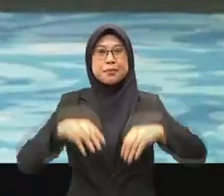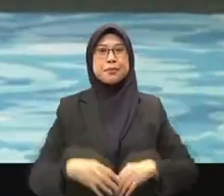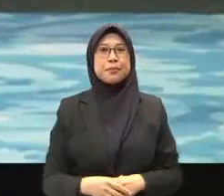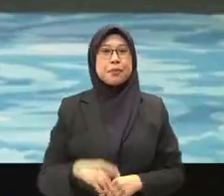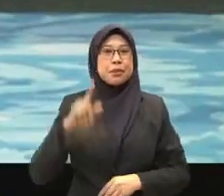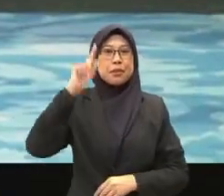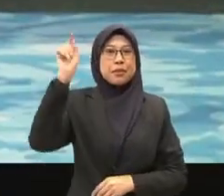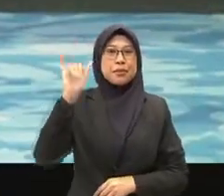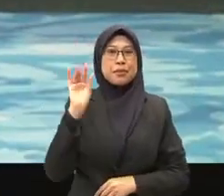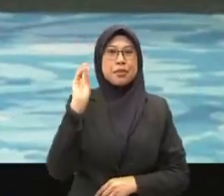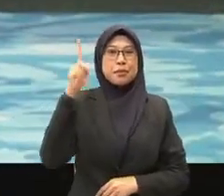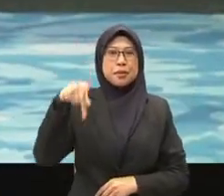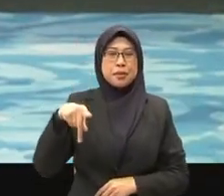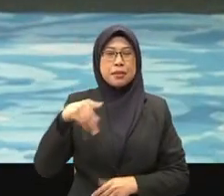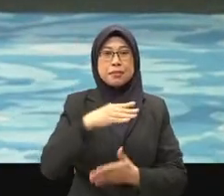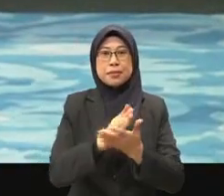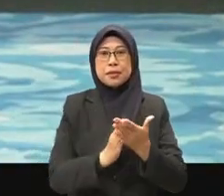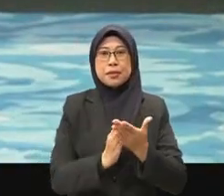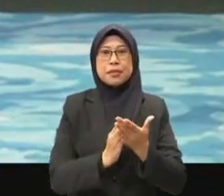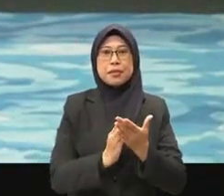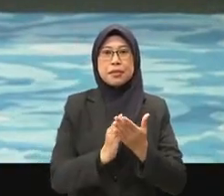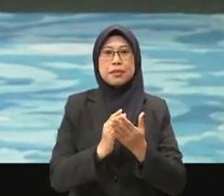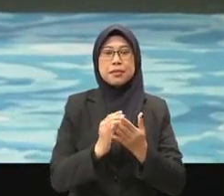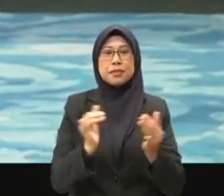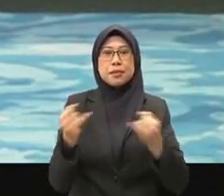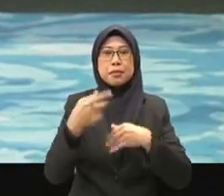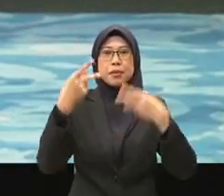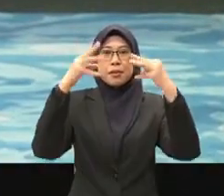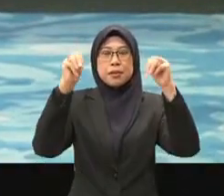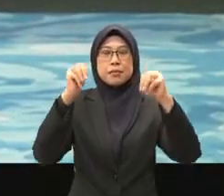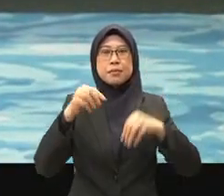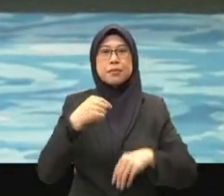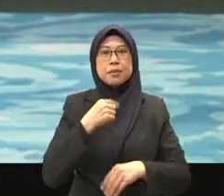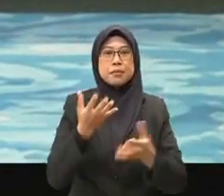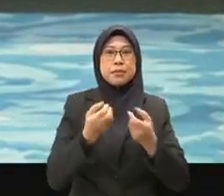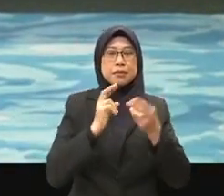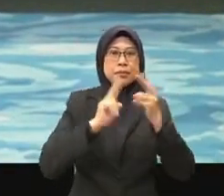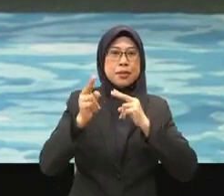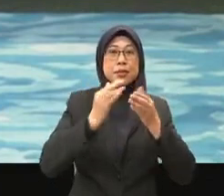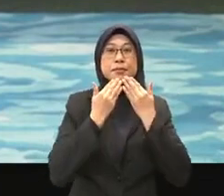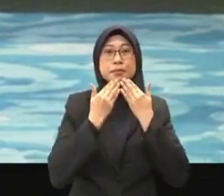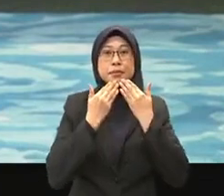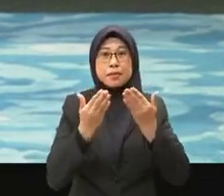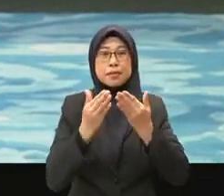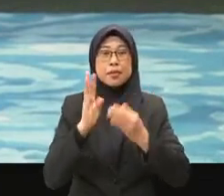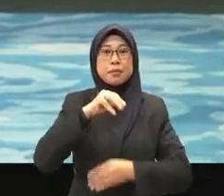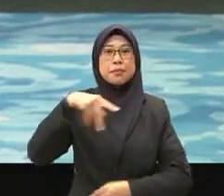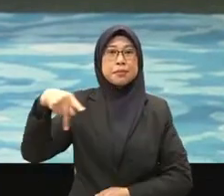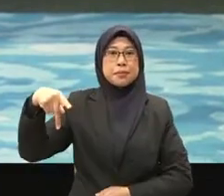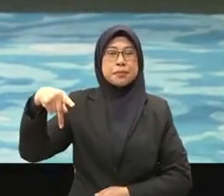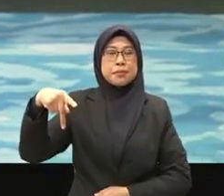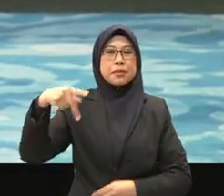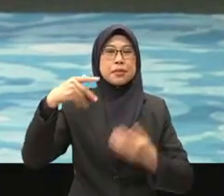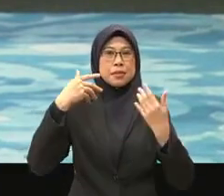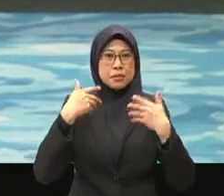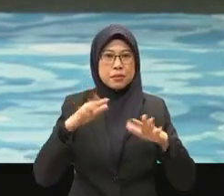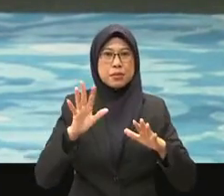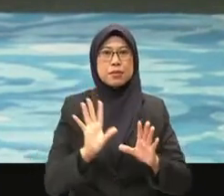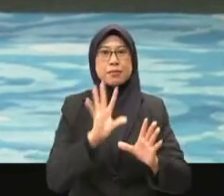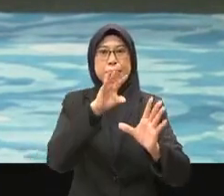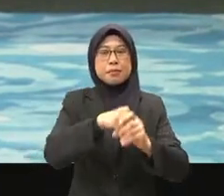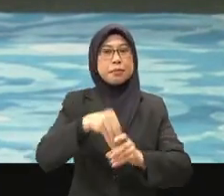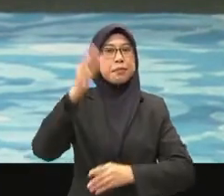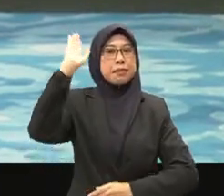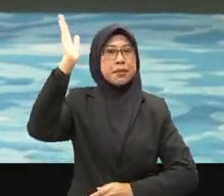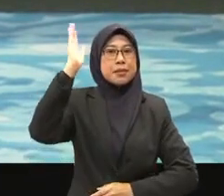tuan yang di-pertua bagi pihak jabatan Perdana Menteri Saya ingin mengucapkan se-tinggi penghargaan kepada ahli-ahli yang berhormat yang telah menyertai